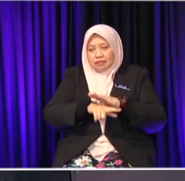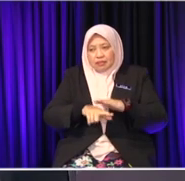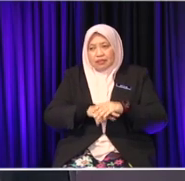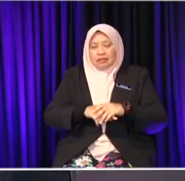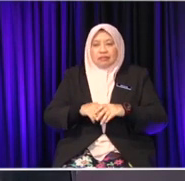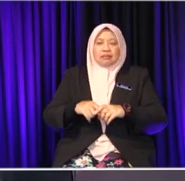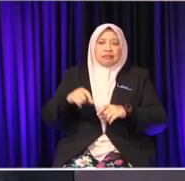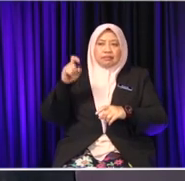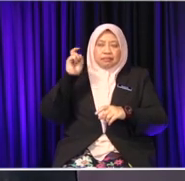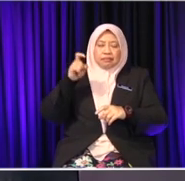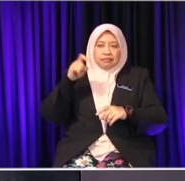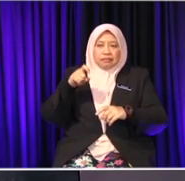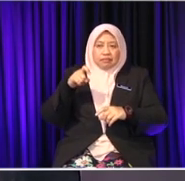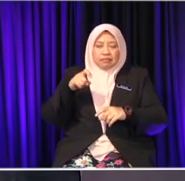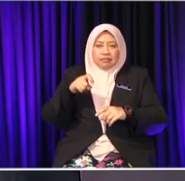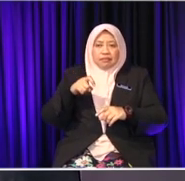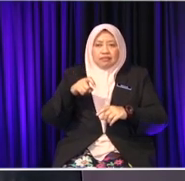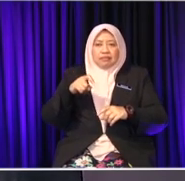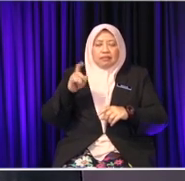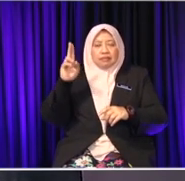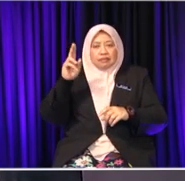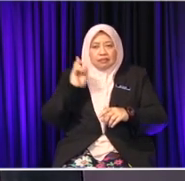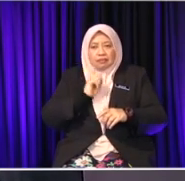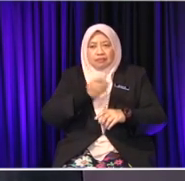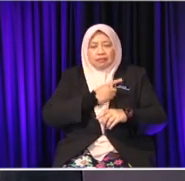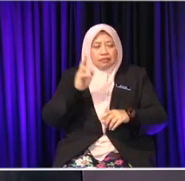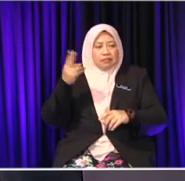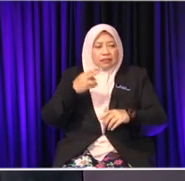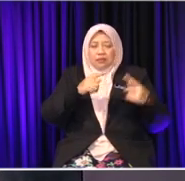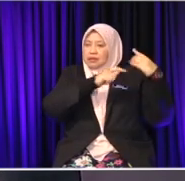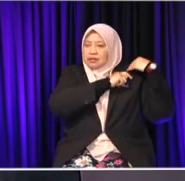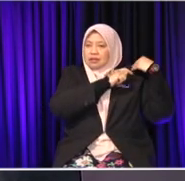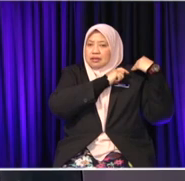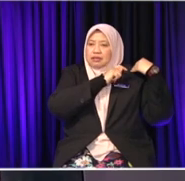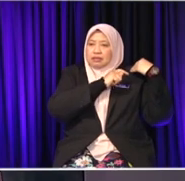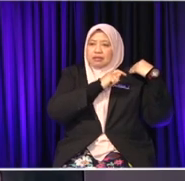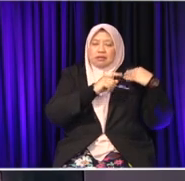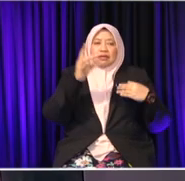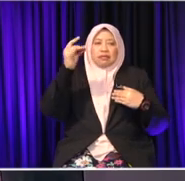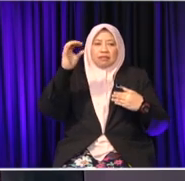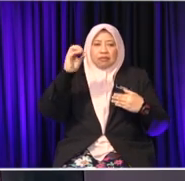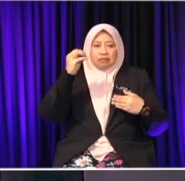kebaya kami hanya akan tanggung 8